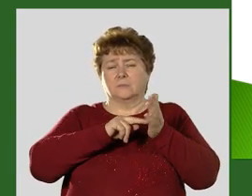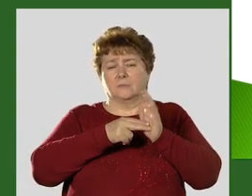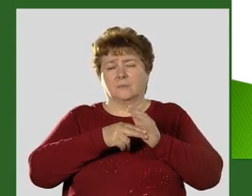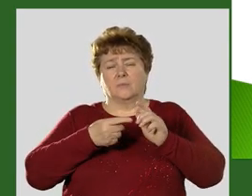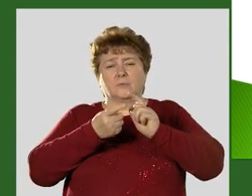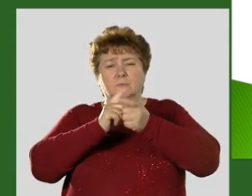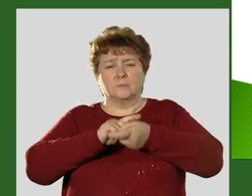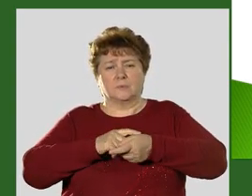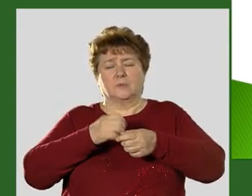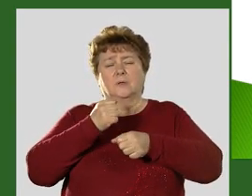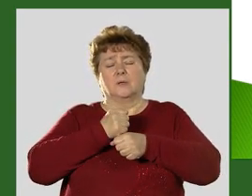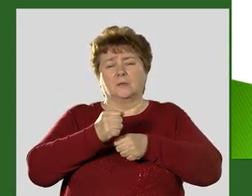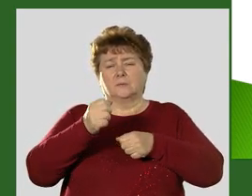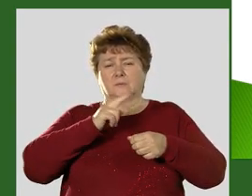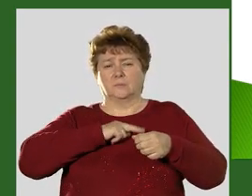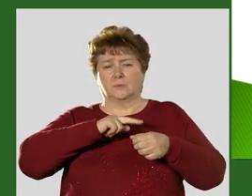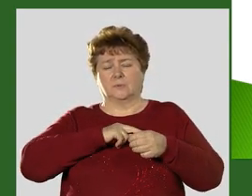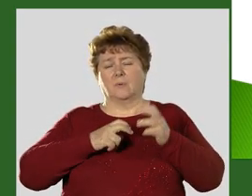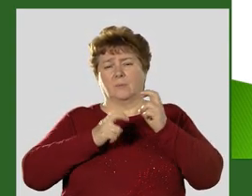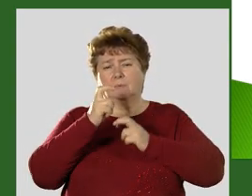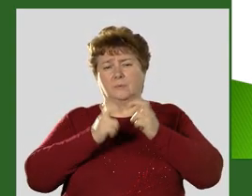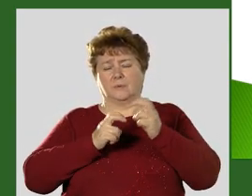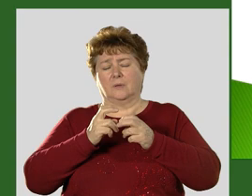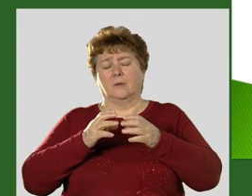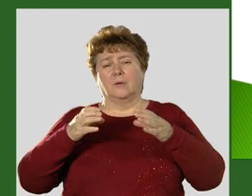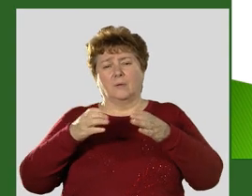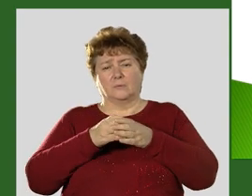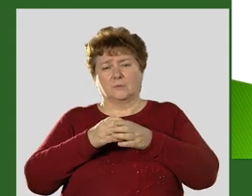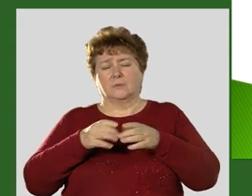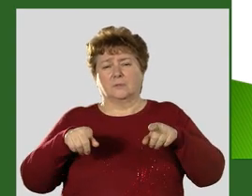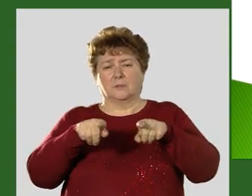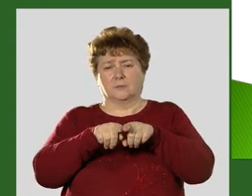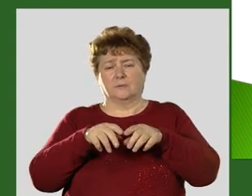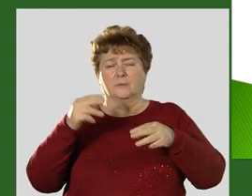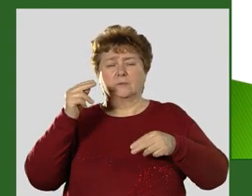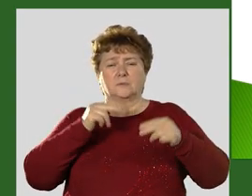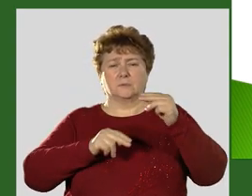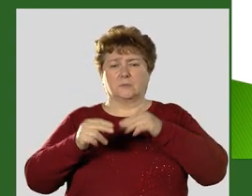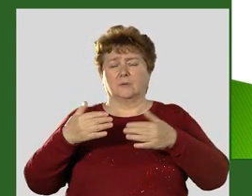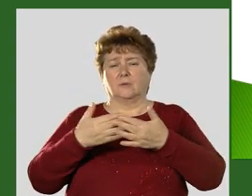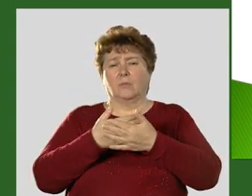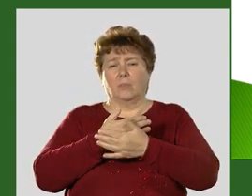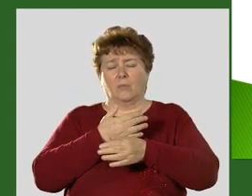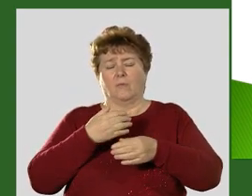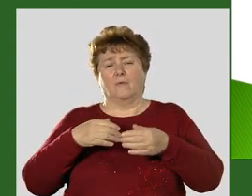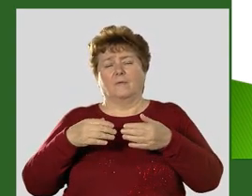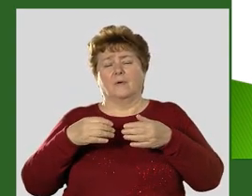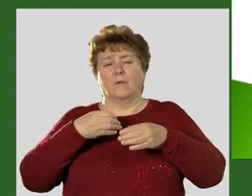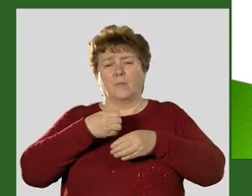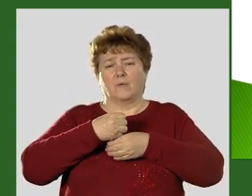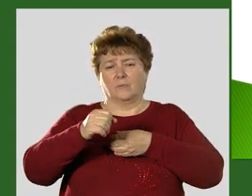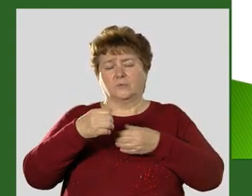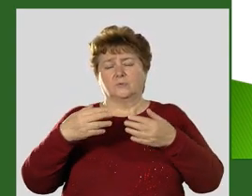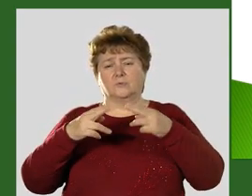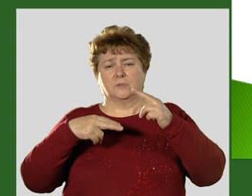модернизации, развитию действующих в республике предприятий отрасли, а также создание новых производств по выпуску